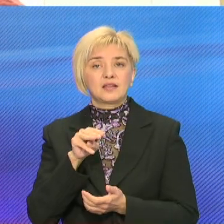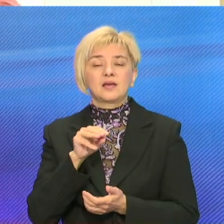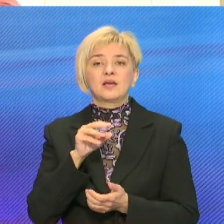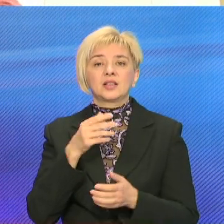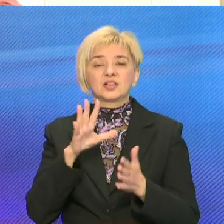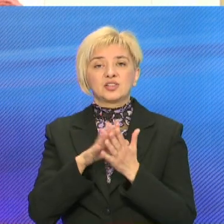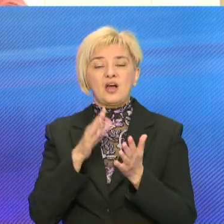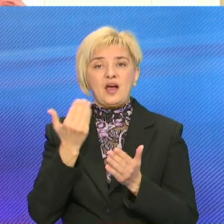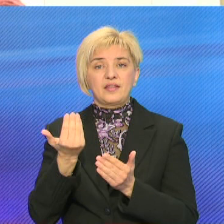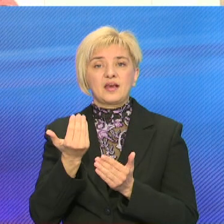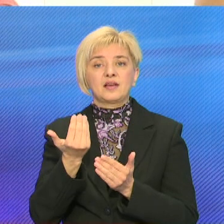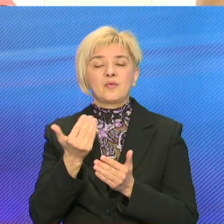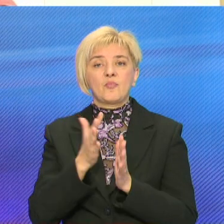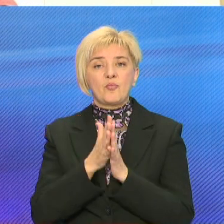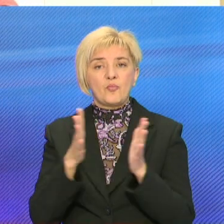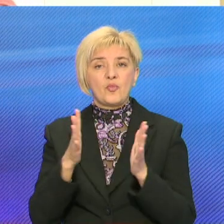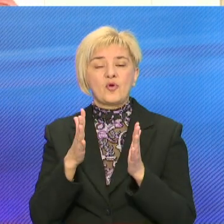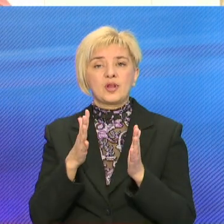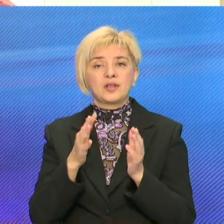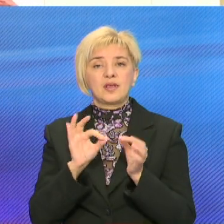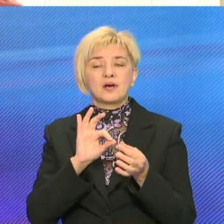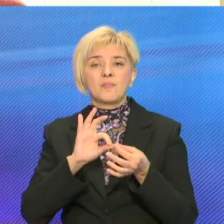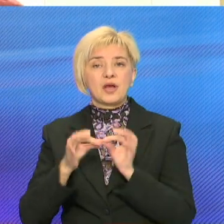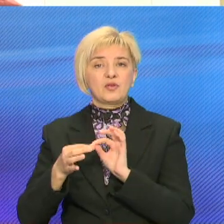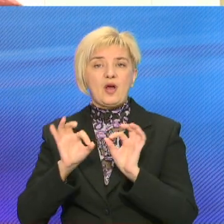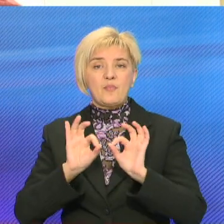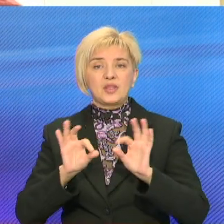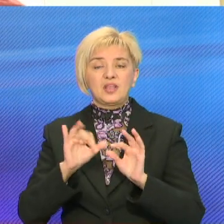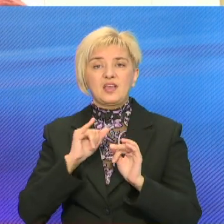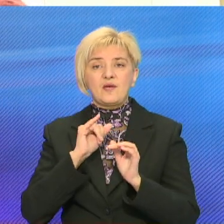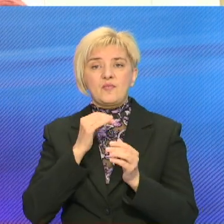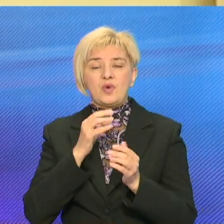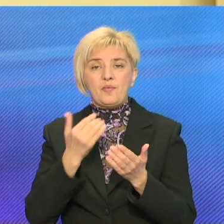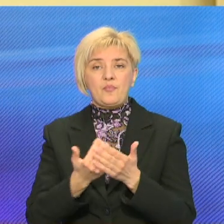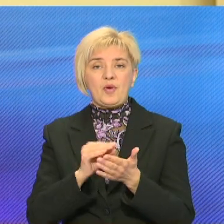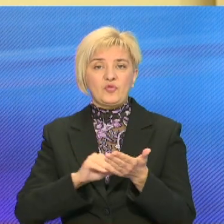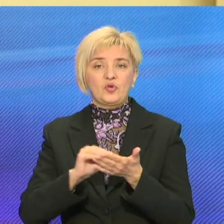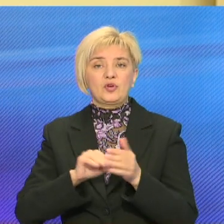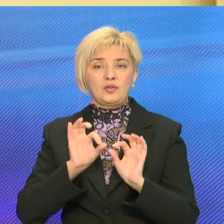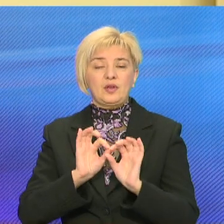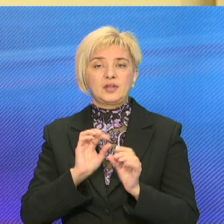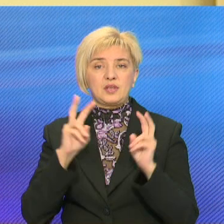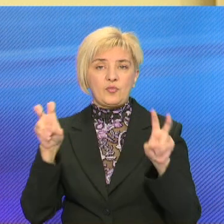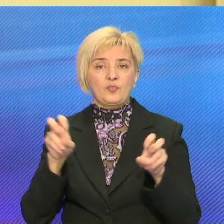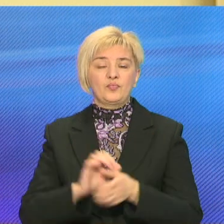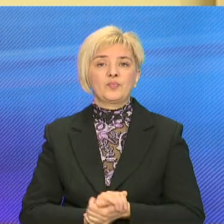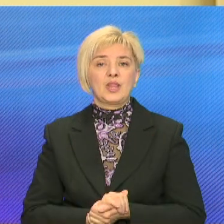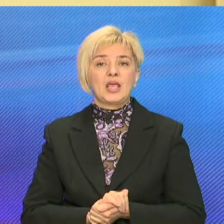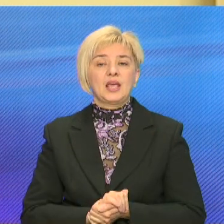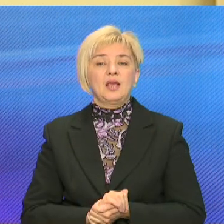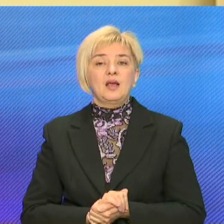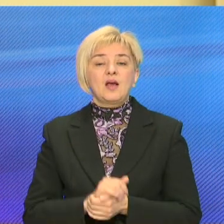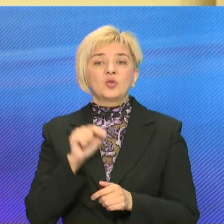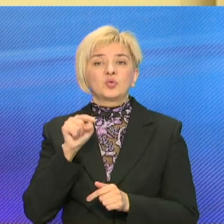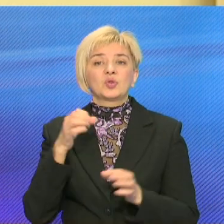тебе более объяснит и втянет в эту тему. Тут никогда